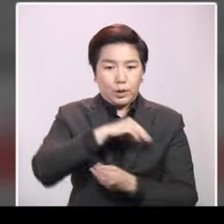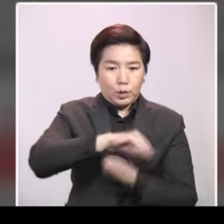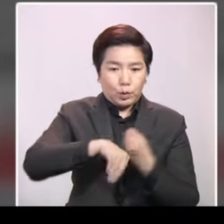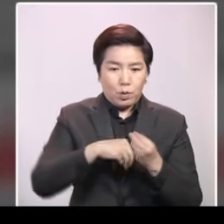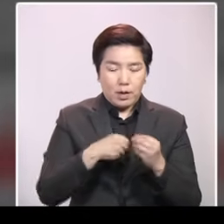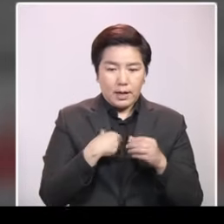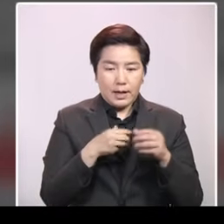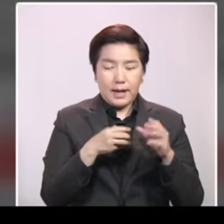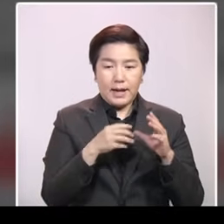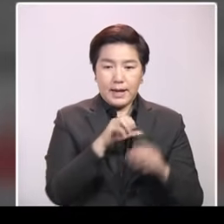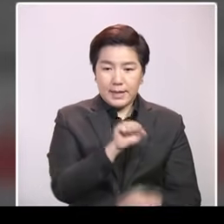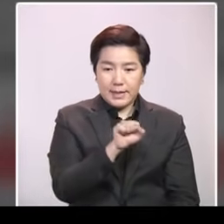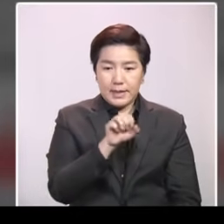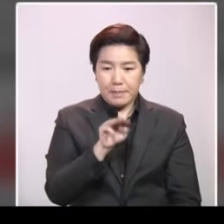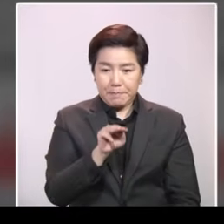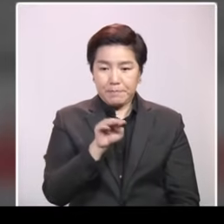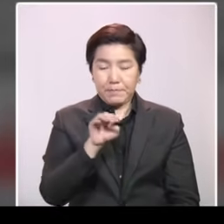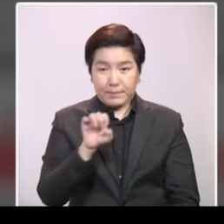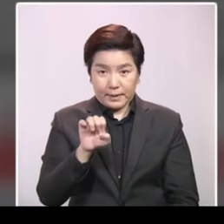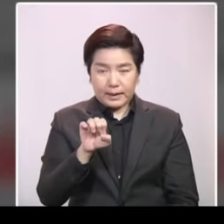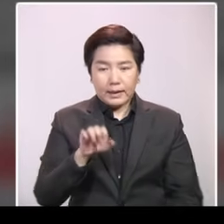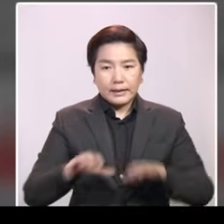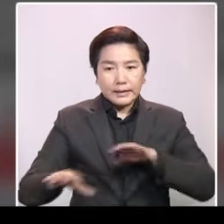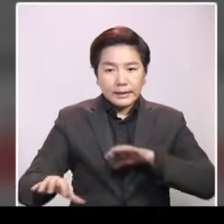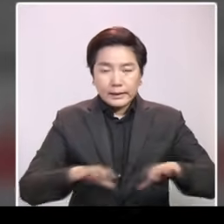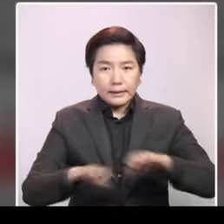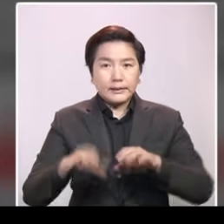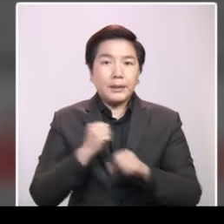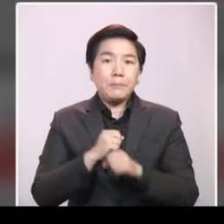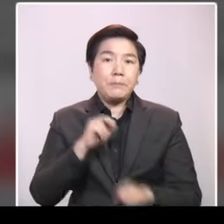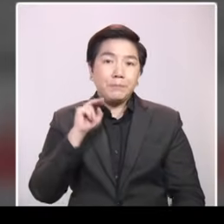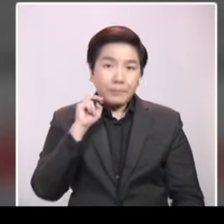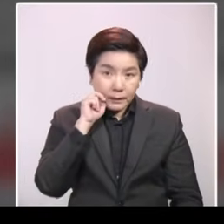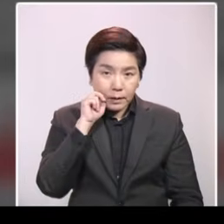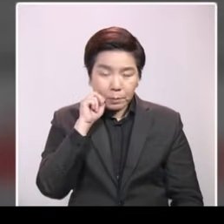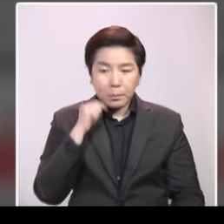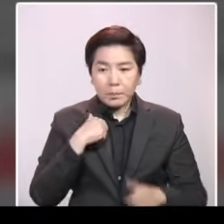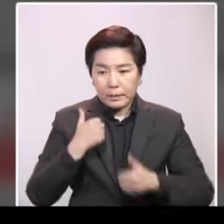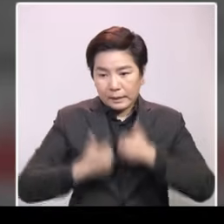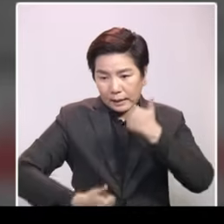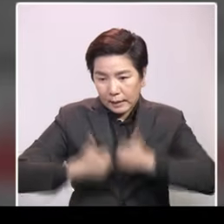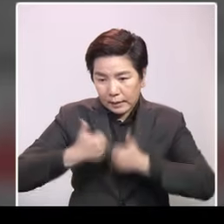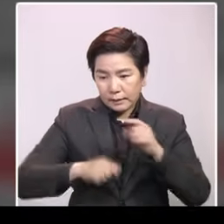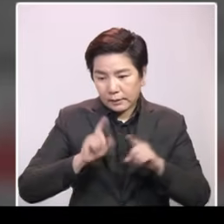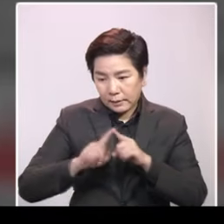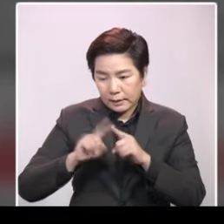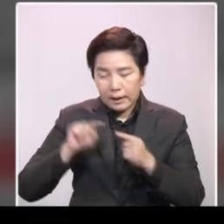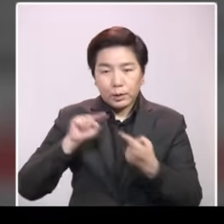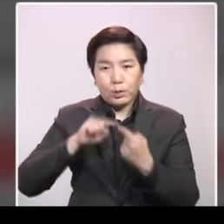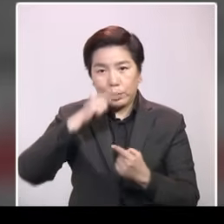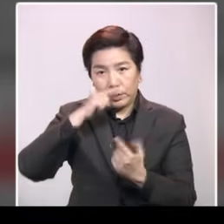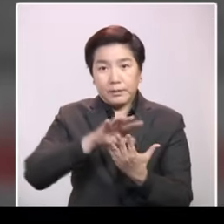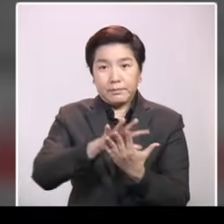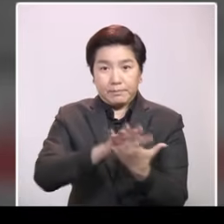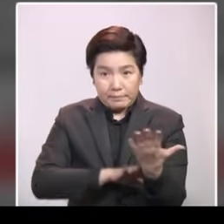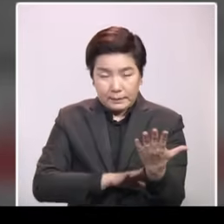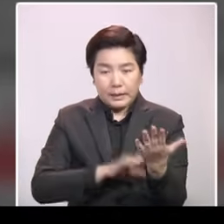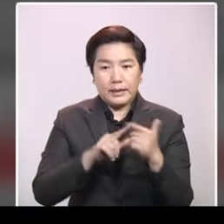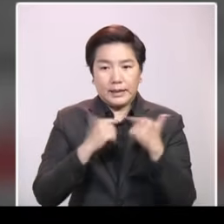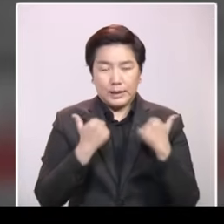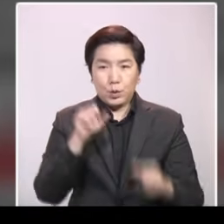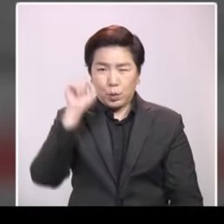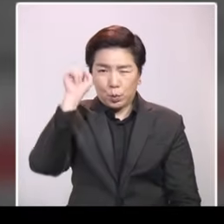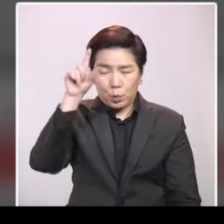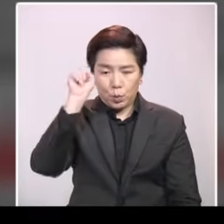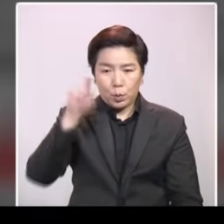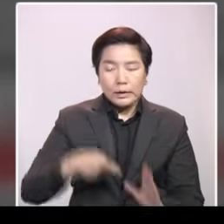กลางและขนาดย่อมหรือเเอการบริหารจัดการน้ำและการเพิ่มขีดความสามารถในการแข่งขันของประเทศโดยระยะ